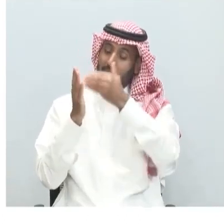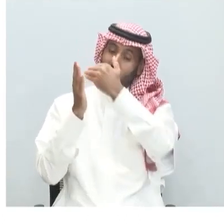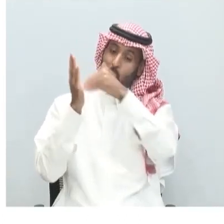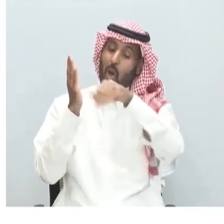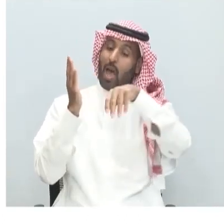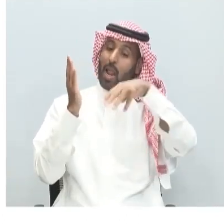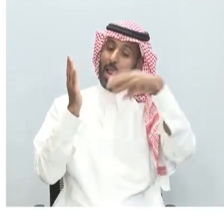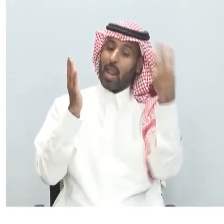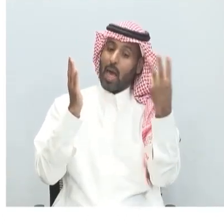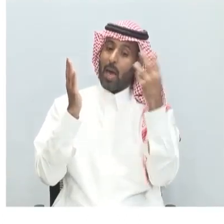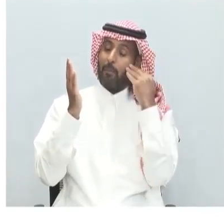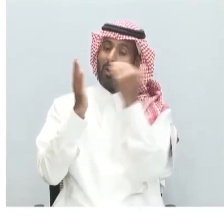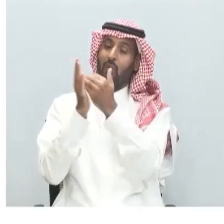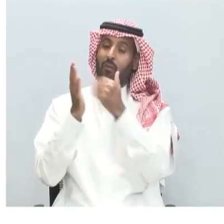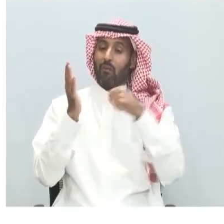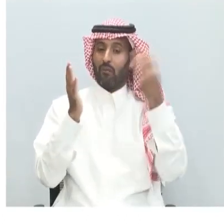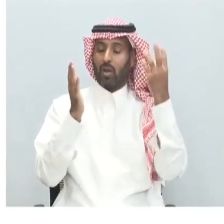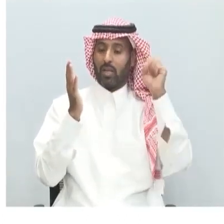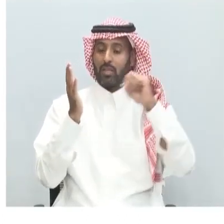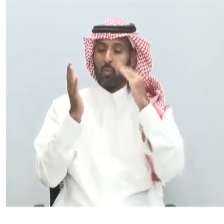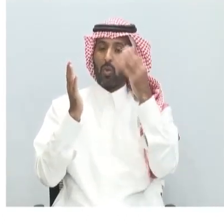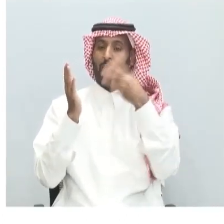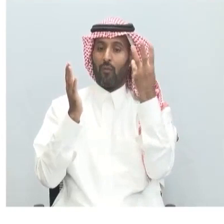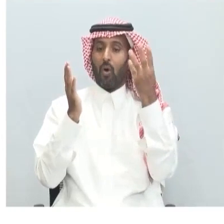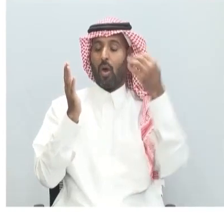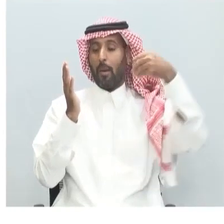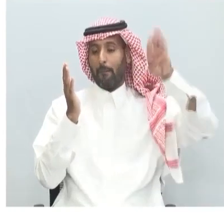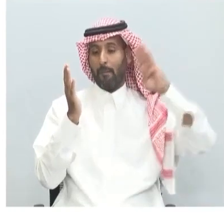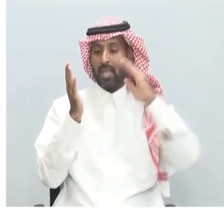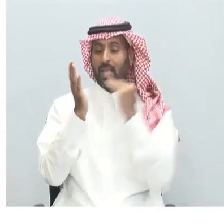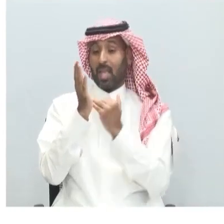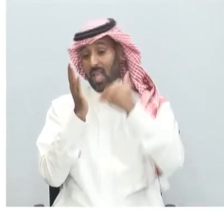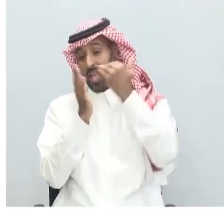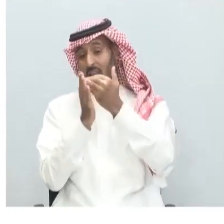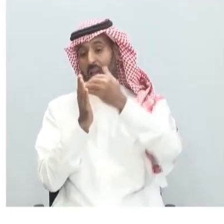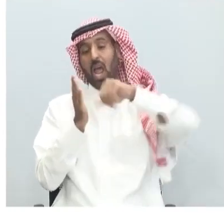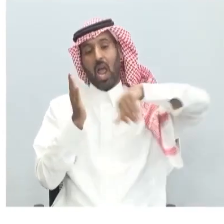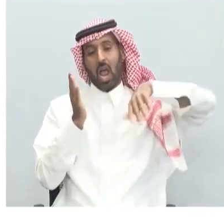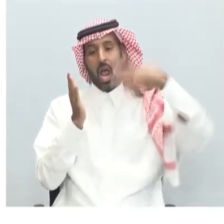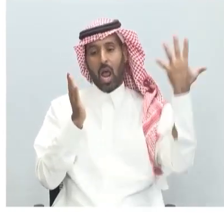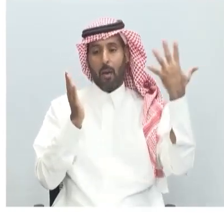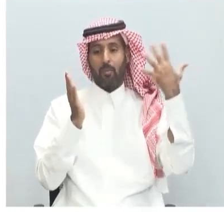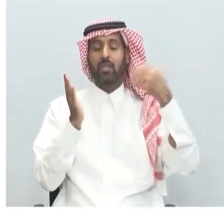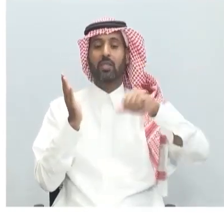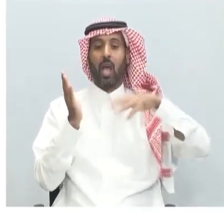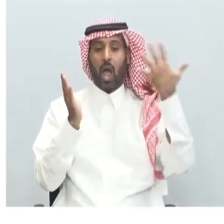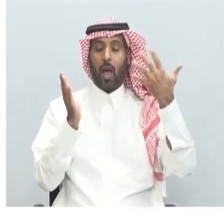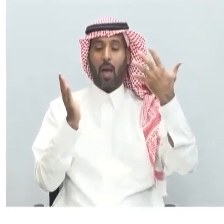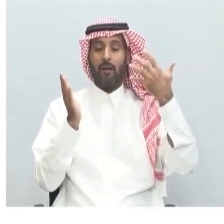الرابع بين الفور اس والفور بي المستوى الخامس 5 اس